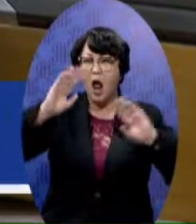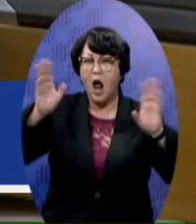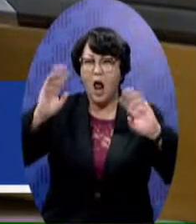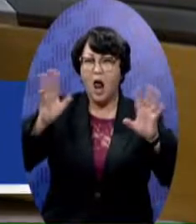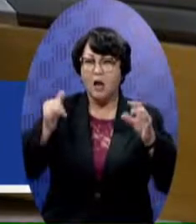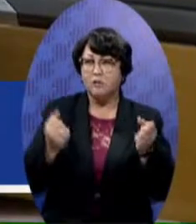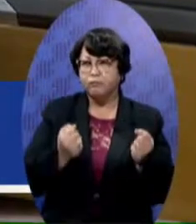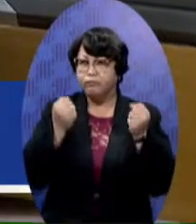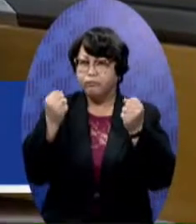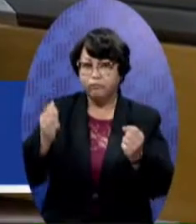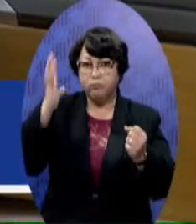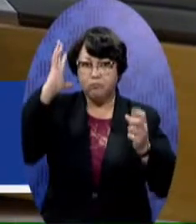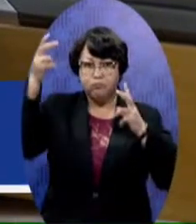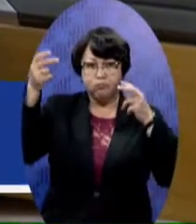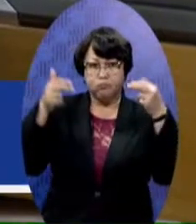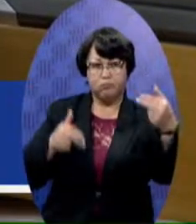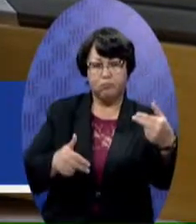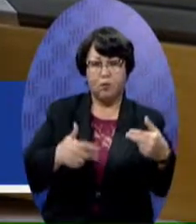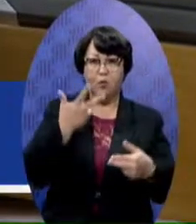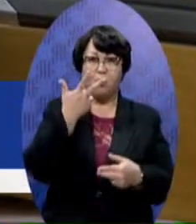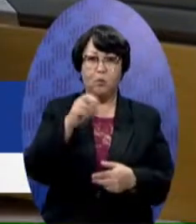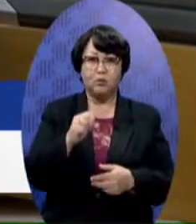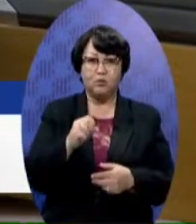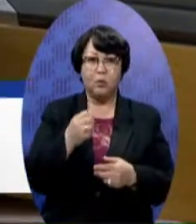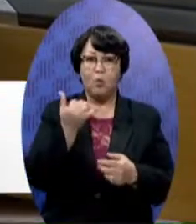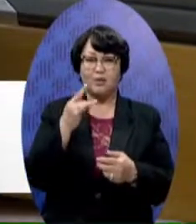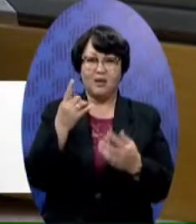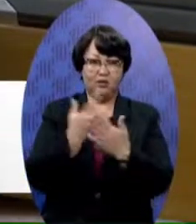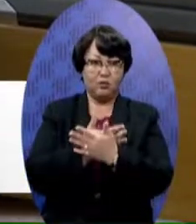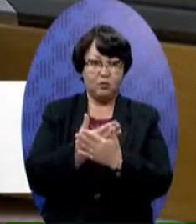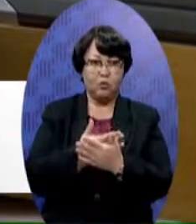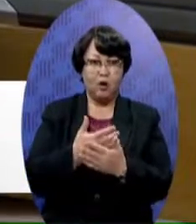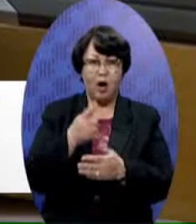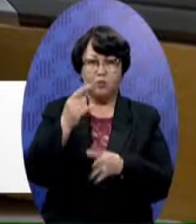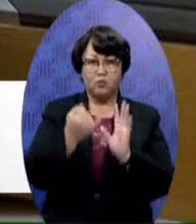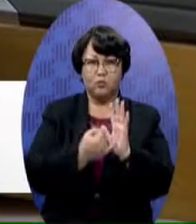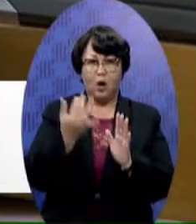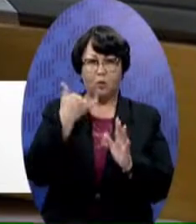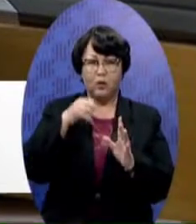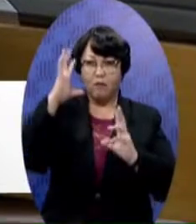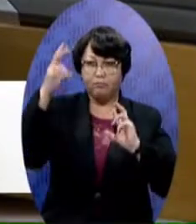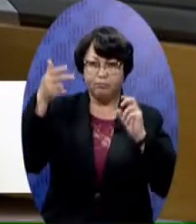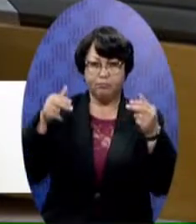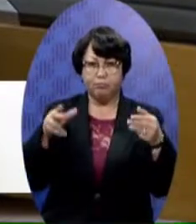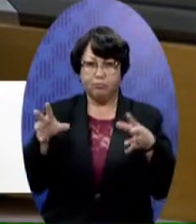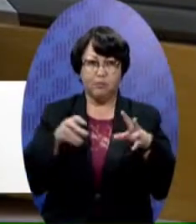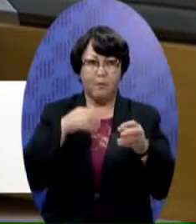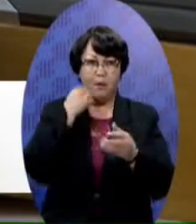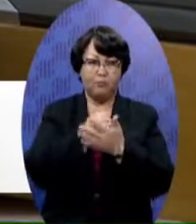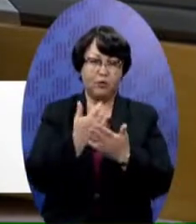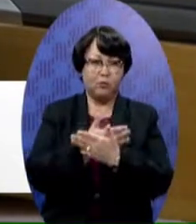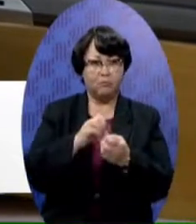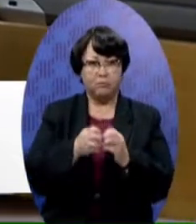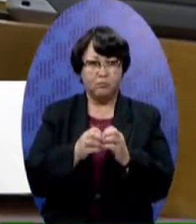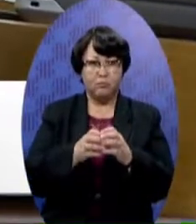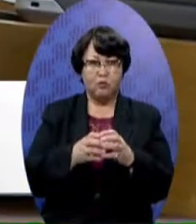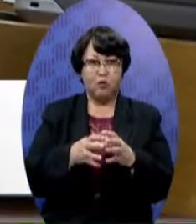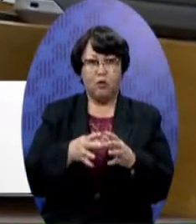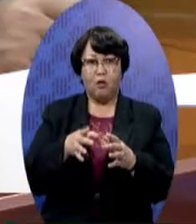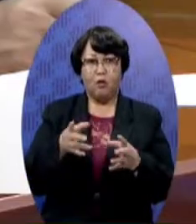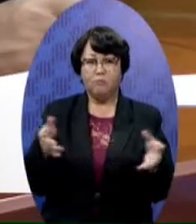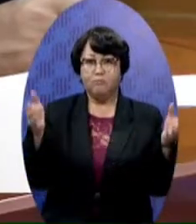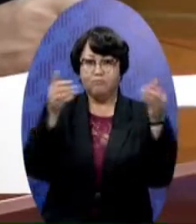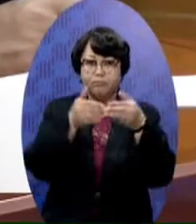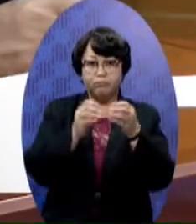5 баг туваагдаж 30 гаруй баримт дуран сайхны тавилттай 16 зураг авалтыг хийж идэвгээ одоо пост продакшна Москва хот нь бол хийж